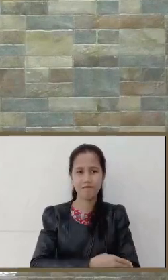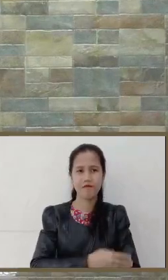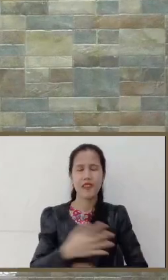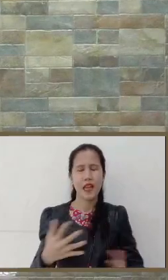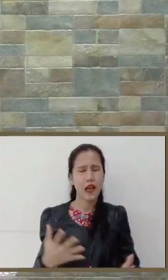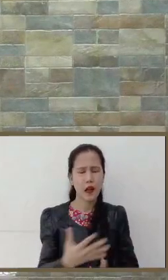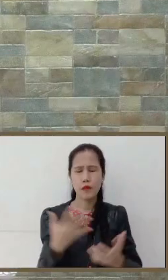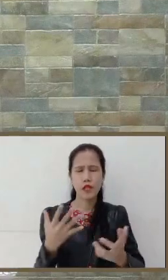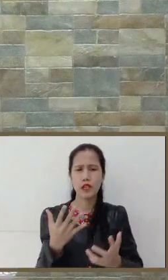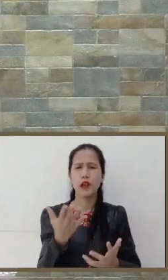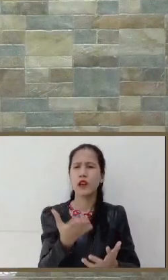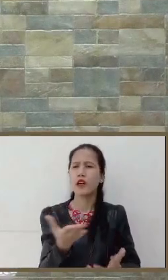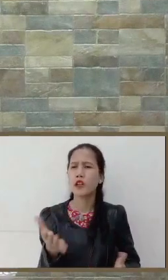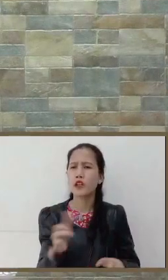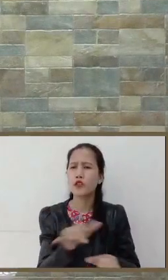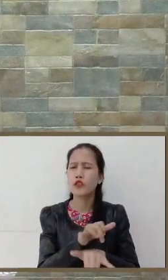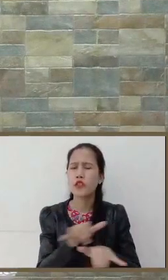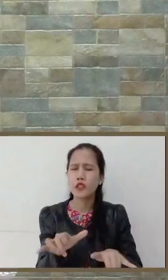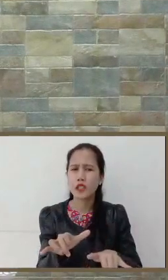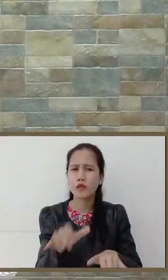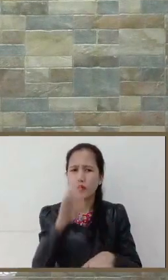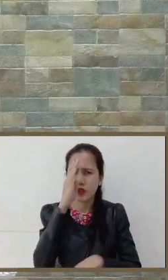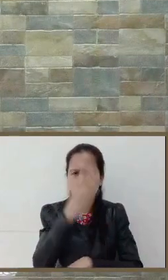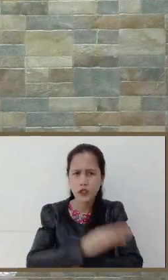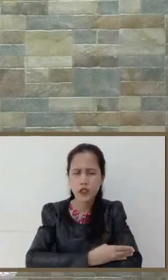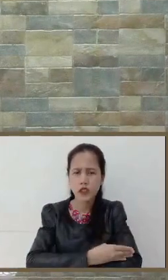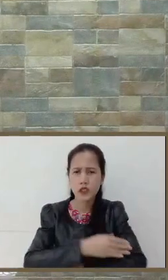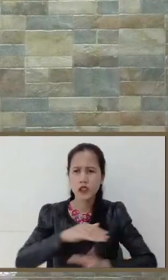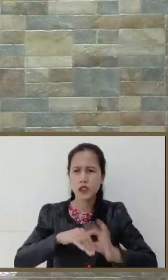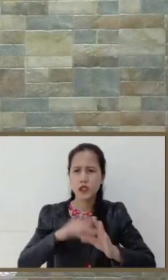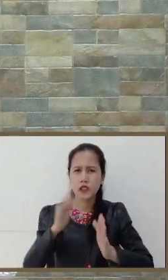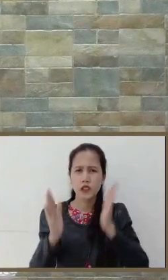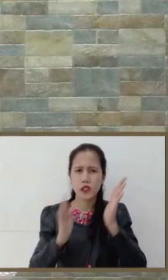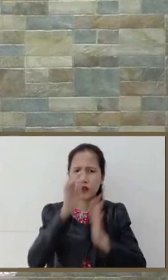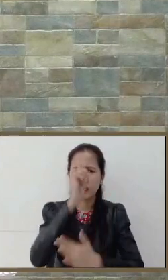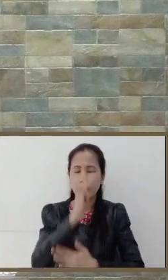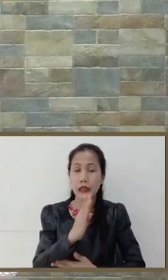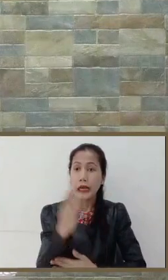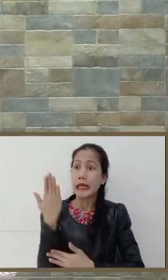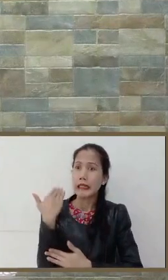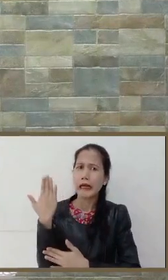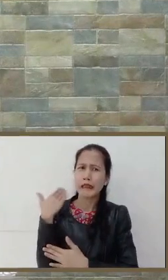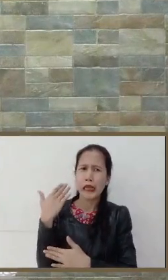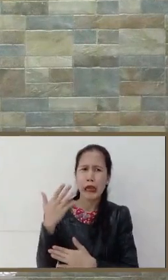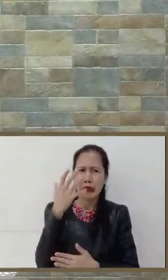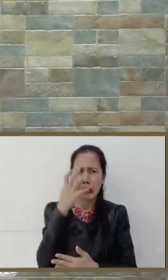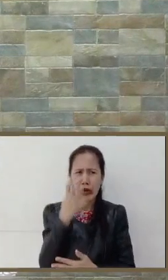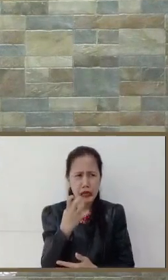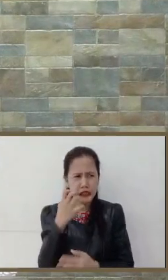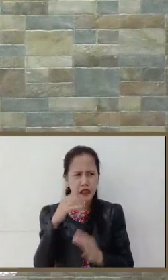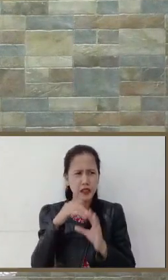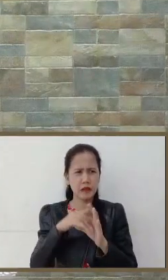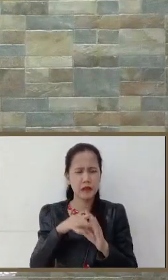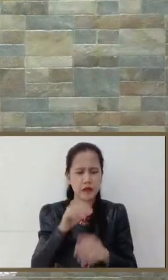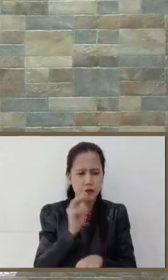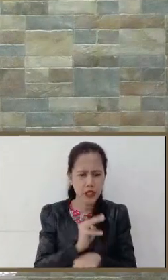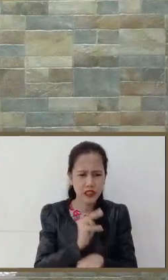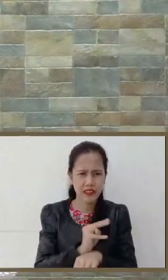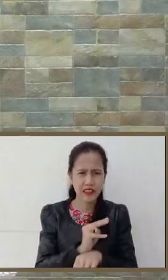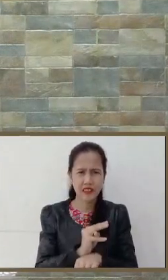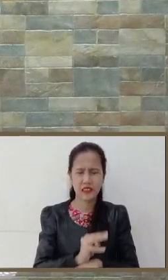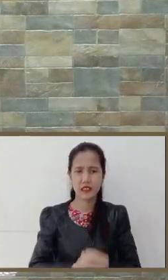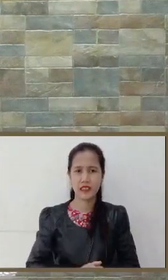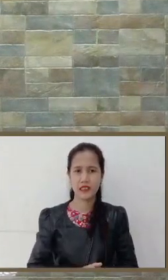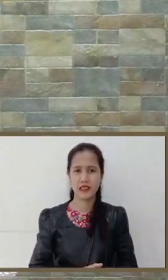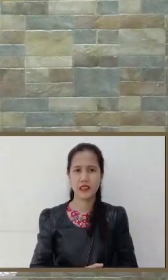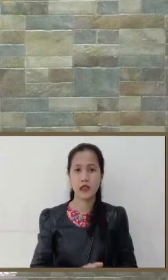Mga kapatid, sinabi niya yon na natutuwa siya sa gawain. Dating galit na galit siya sa gawain ng Panginoon. Natutuwa, nagpapasalamat ako bago